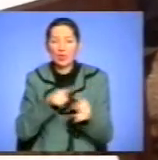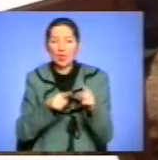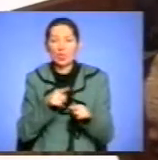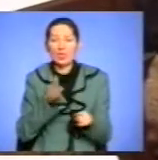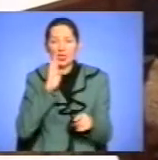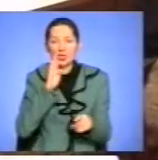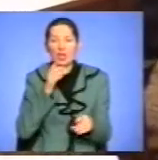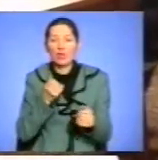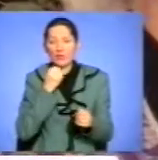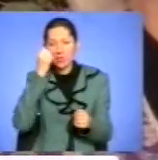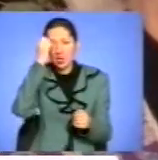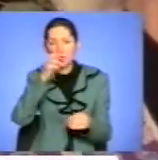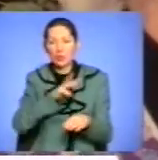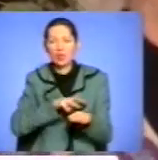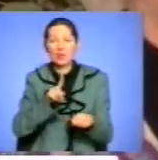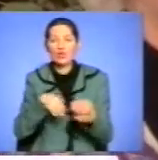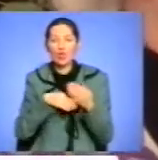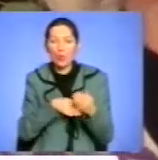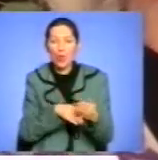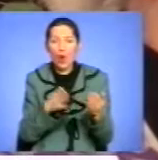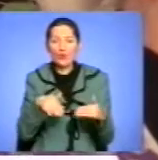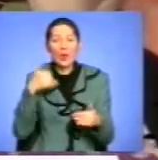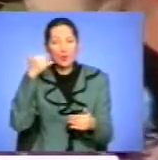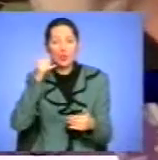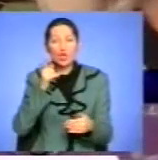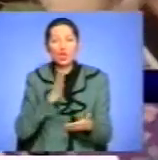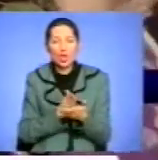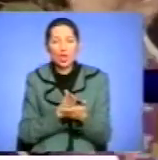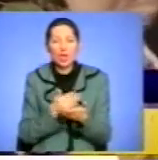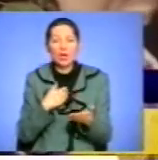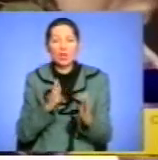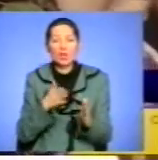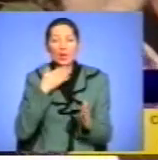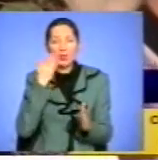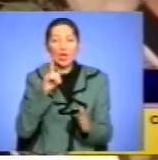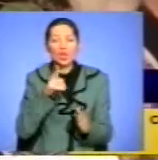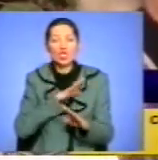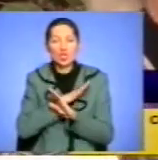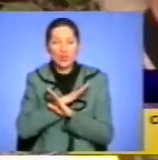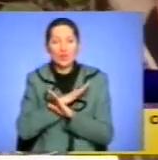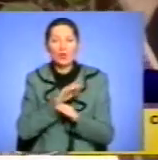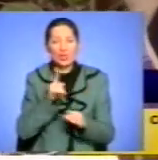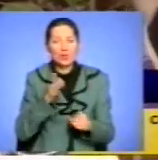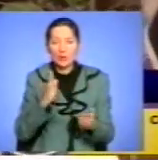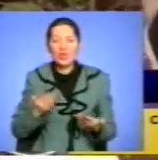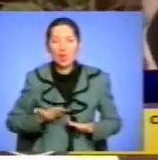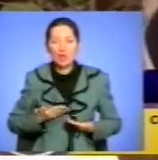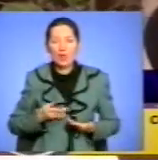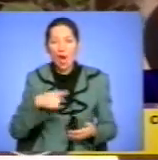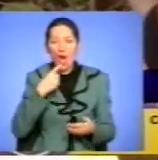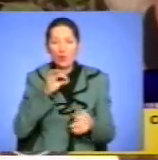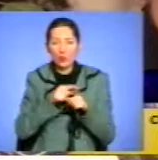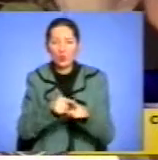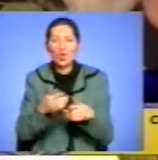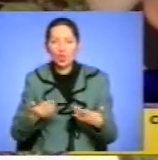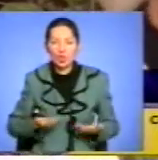вдячні правоохоронцям за допомогу. І вже подзвонили, що є. А я її питаю, чи жива. А він каже, що жива. Ну, слава Богу, дякую Господу